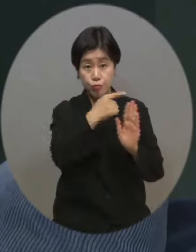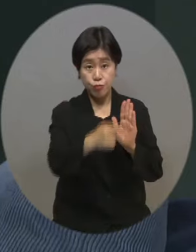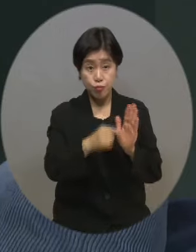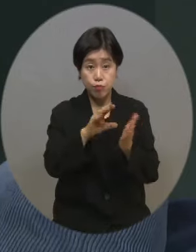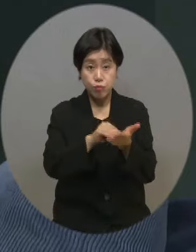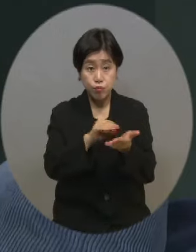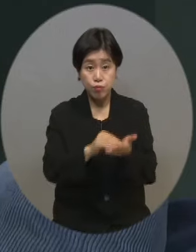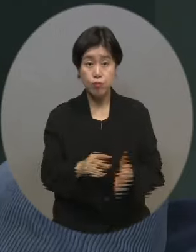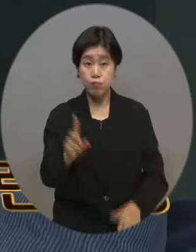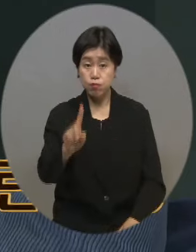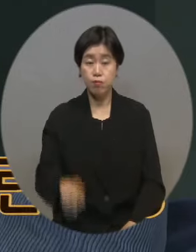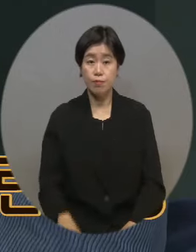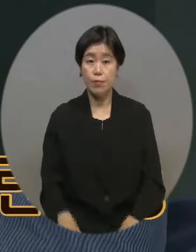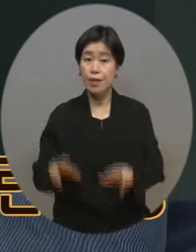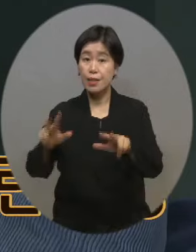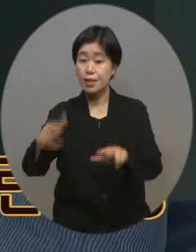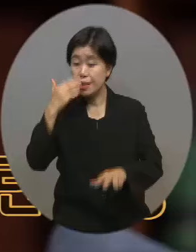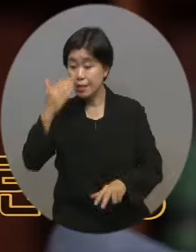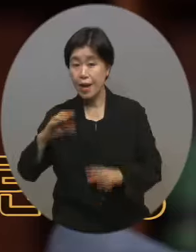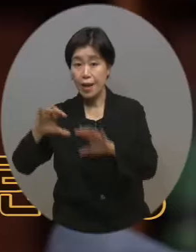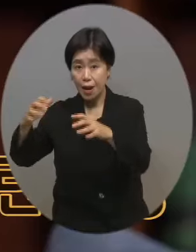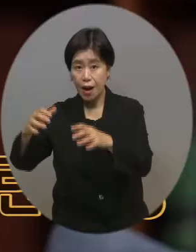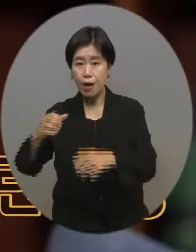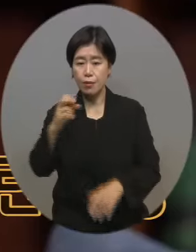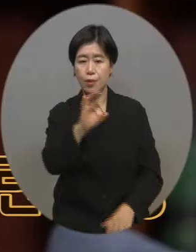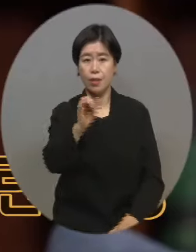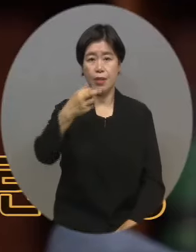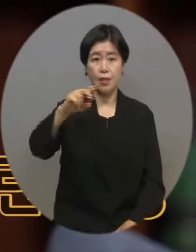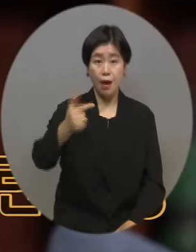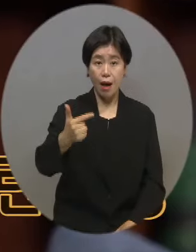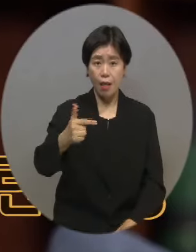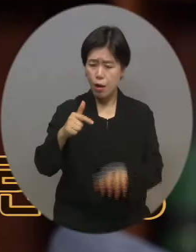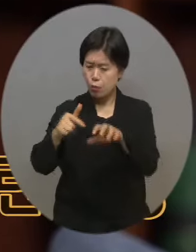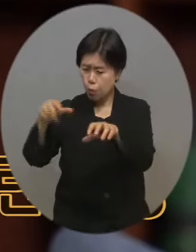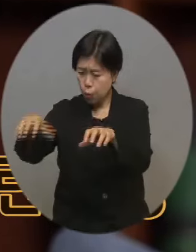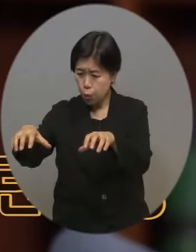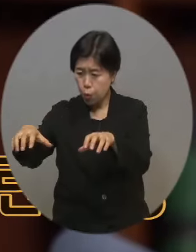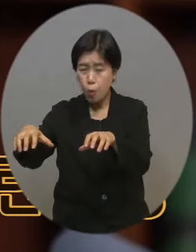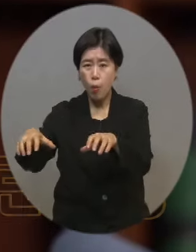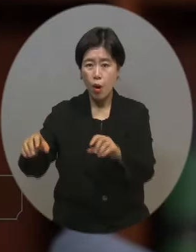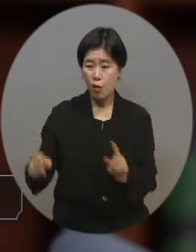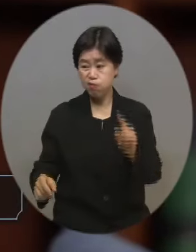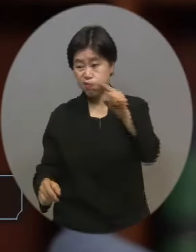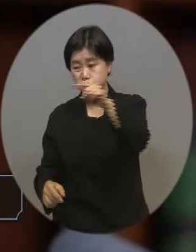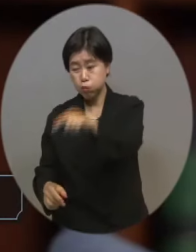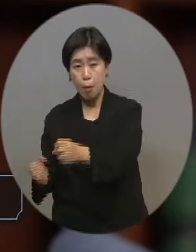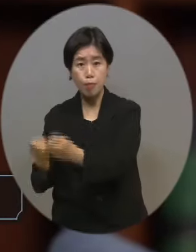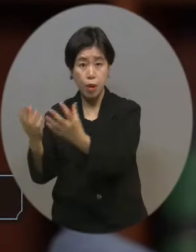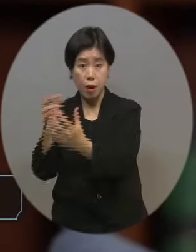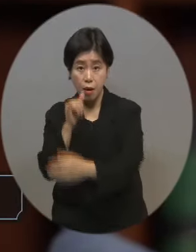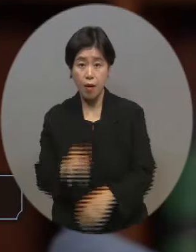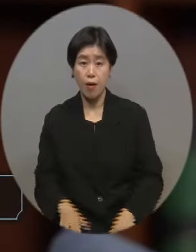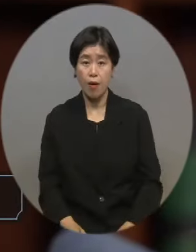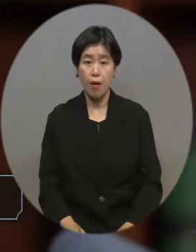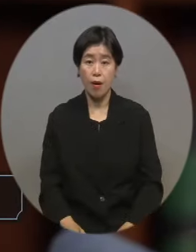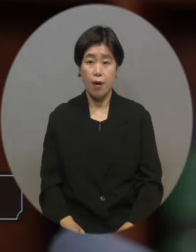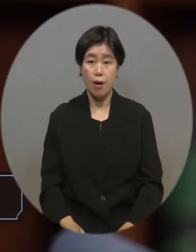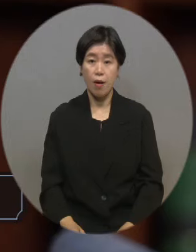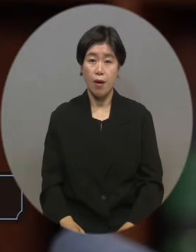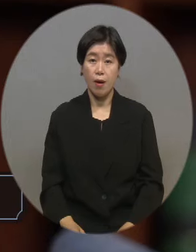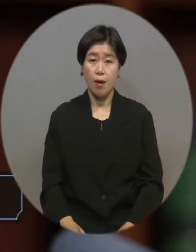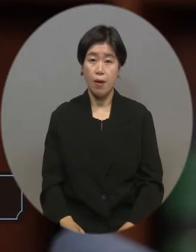세계에서 말이죠. 지금 이스라엘하고 이란이 미사일을 지금 이란이 공격을 했잖아요. 이 지구에서